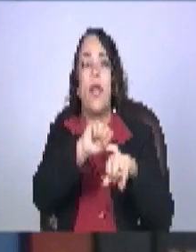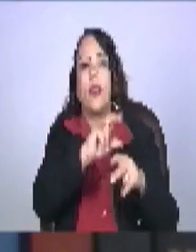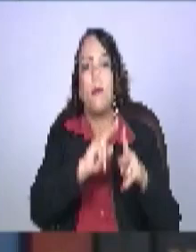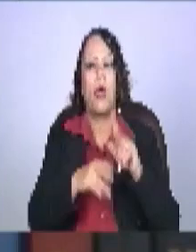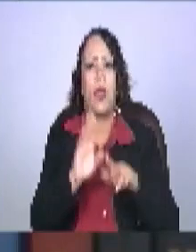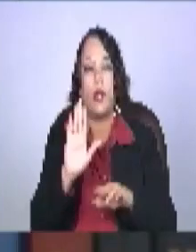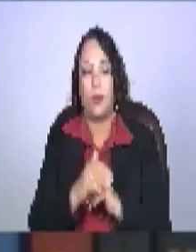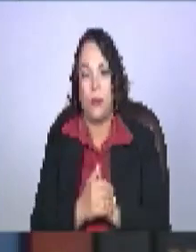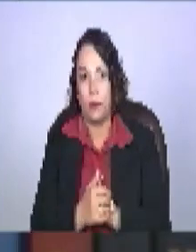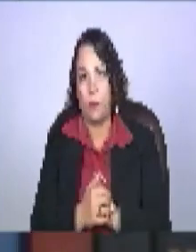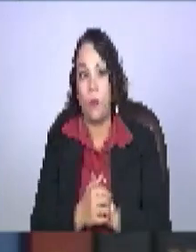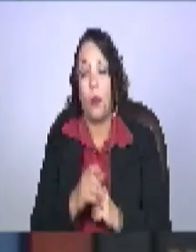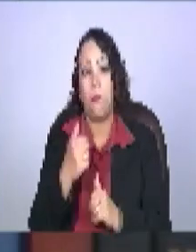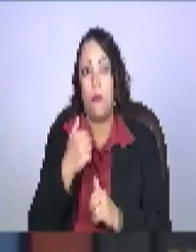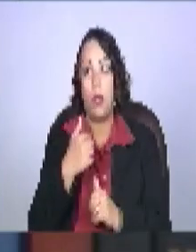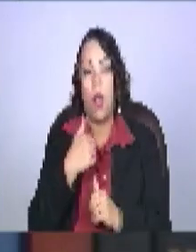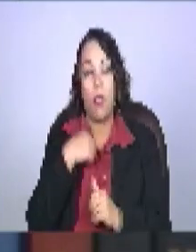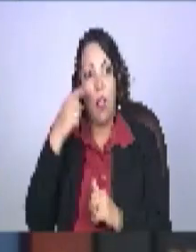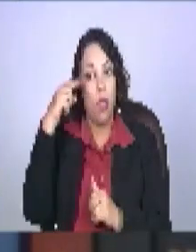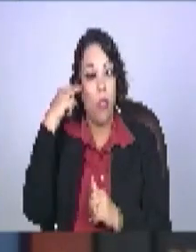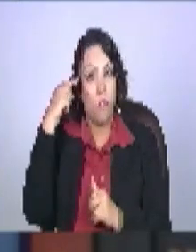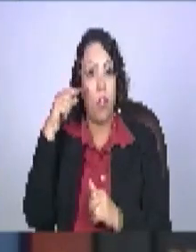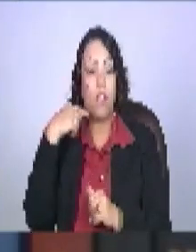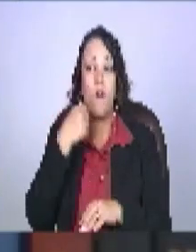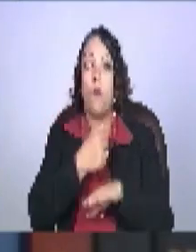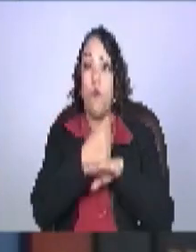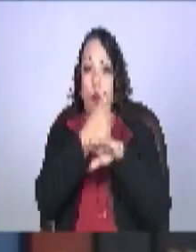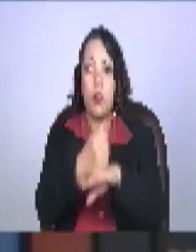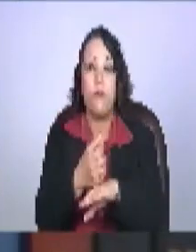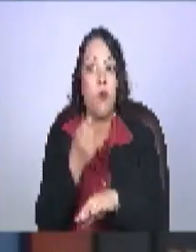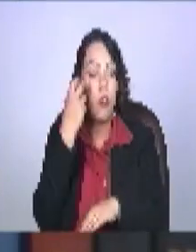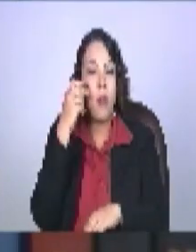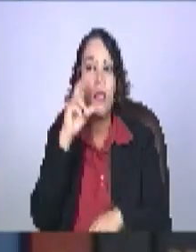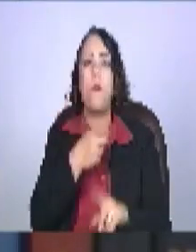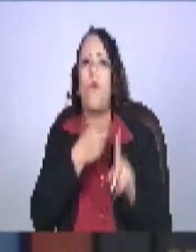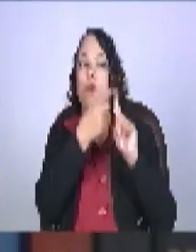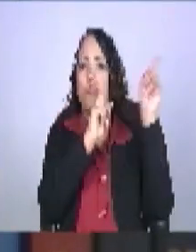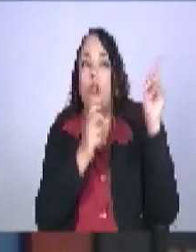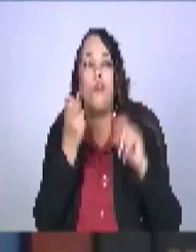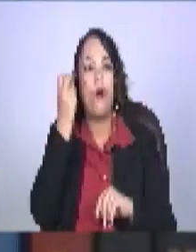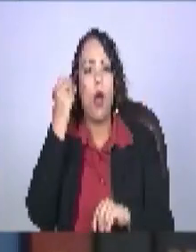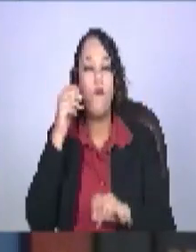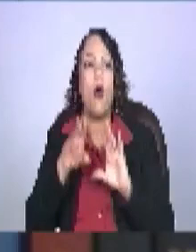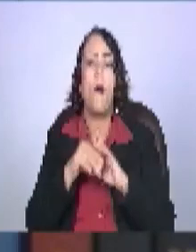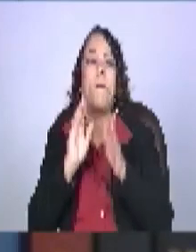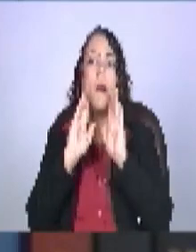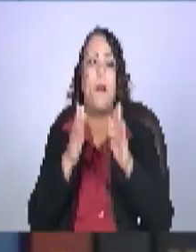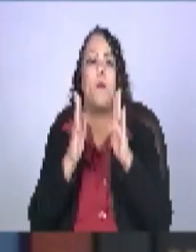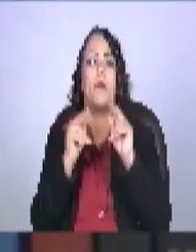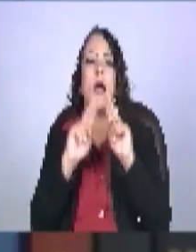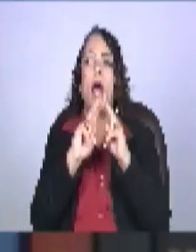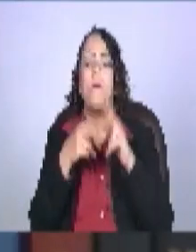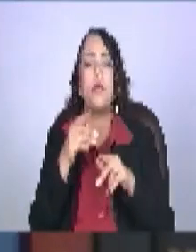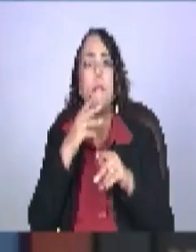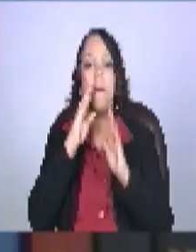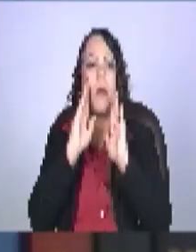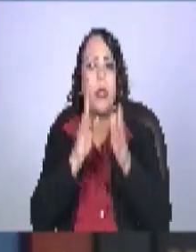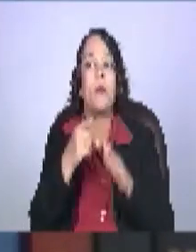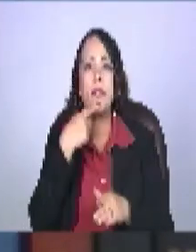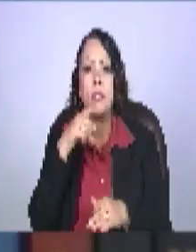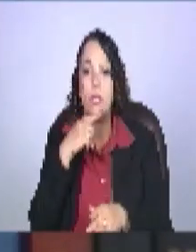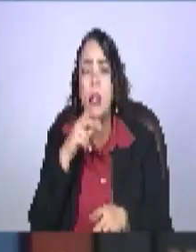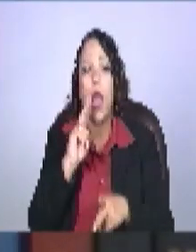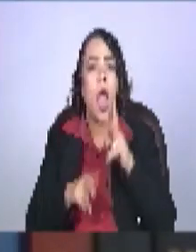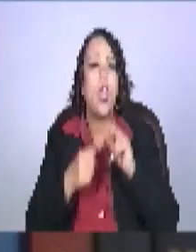مكان لما انا اتصور ان هناك مؤسسه ثقافيه زي وزاره الثقافه زي مكتبه مصر العامه زي مكتبه اسكندريه اي